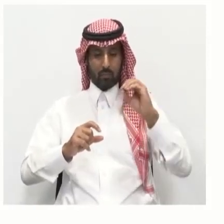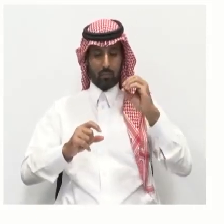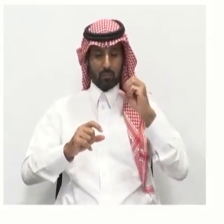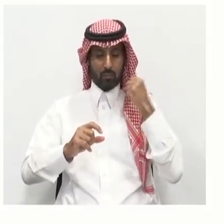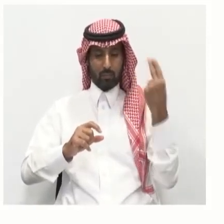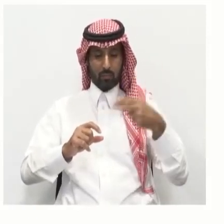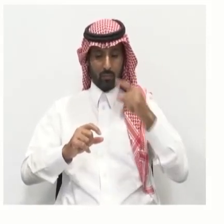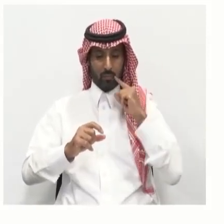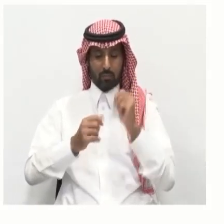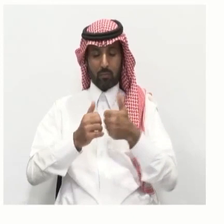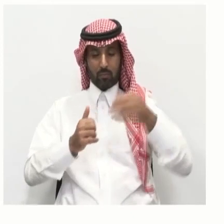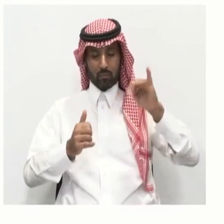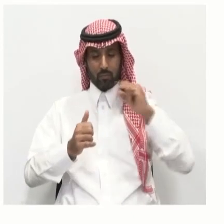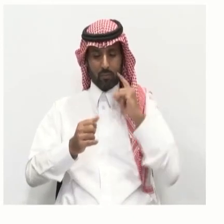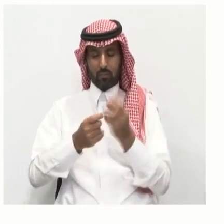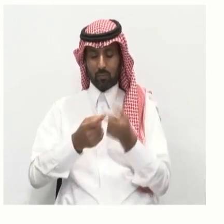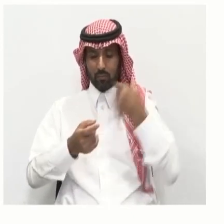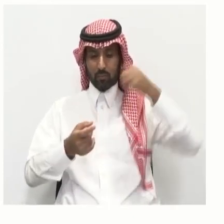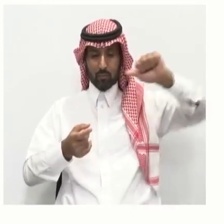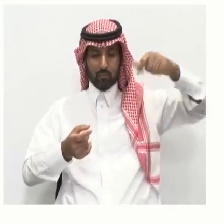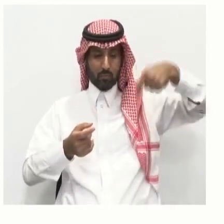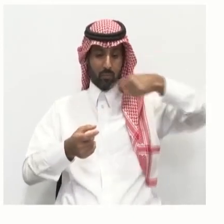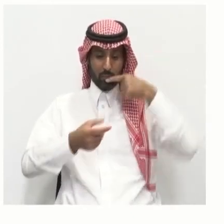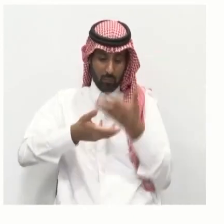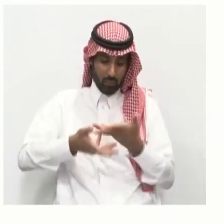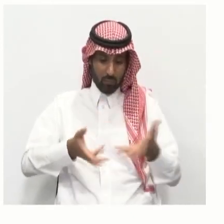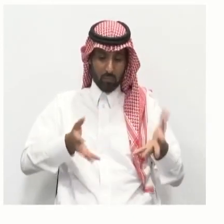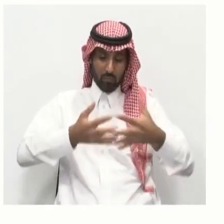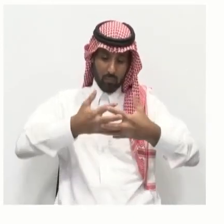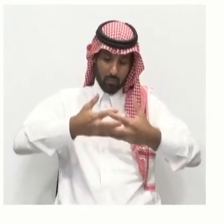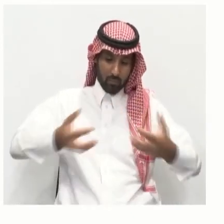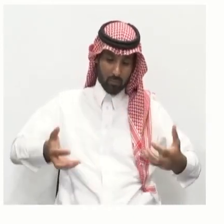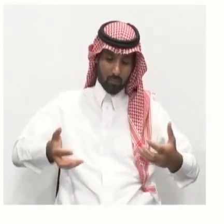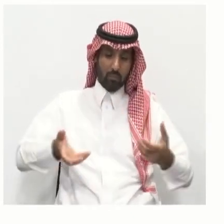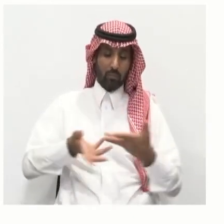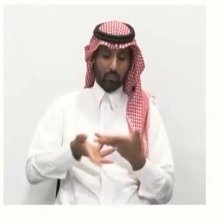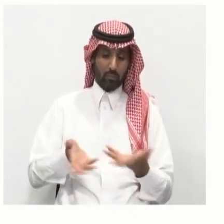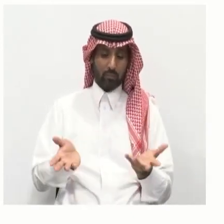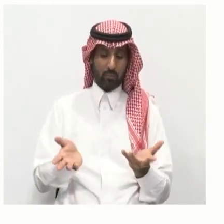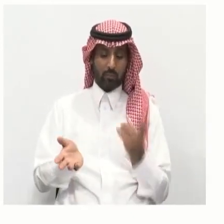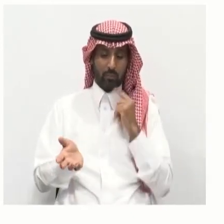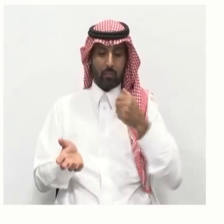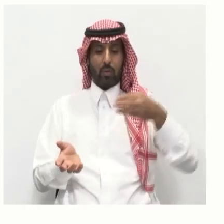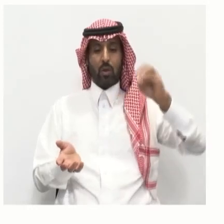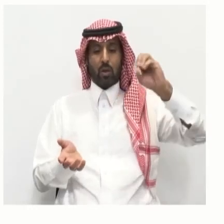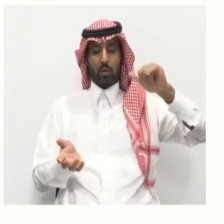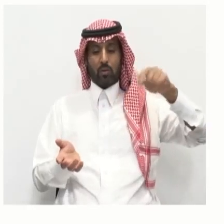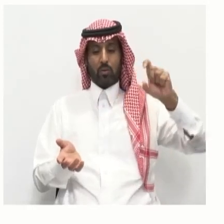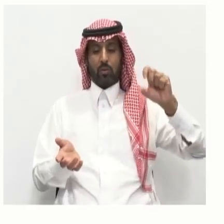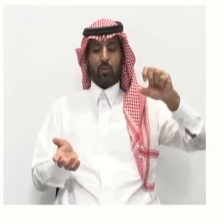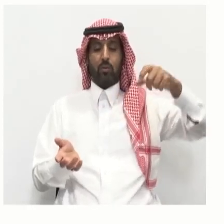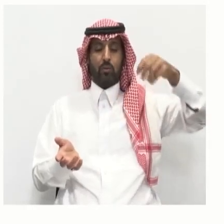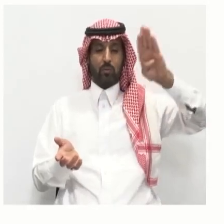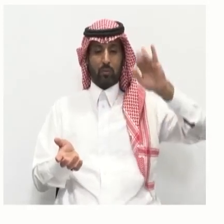حمض البنزويك اكس معناته ذائب معناته ان راح يتفكك هيدروكسيد المغنيسيوم